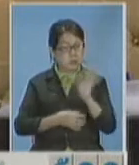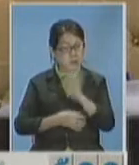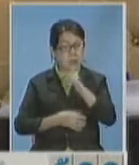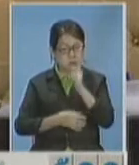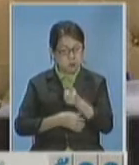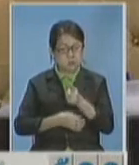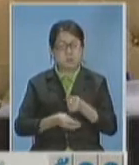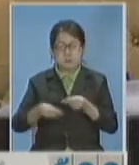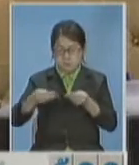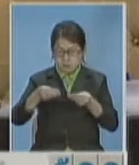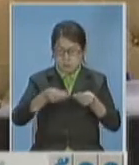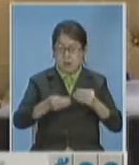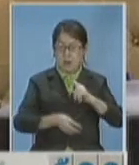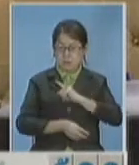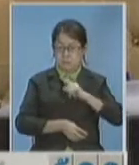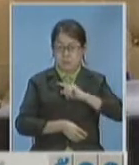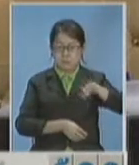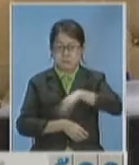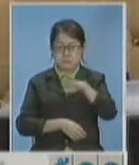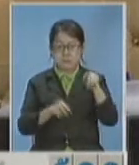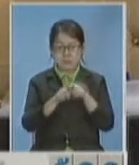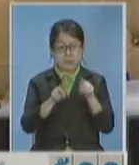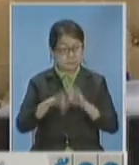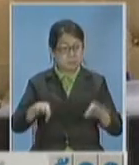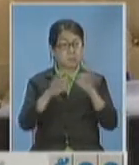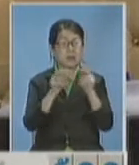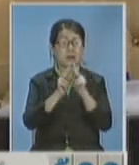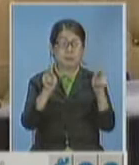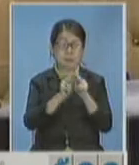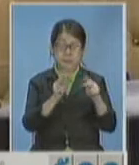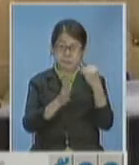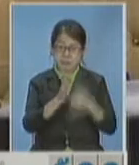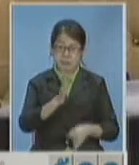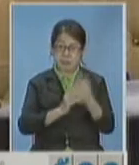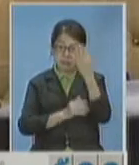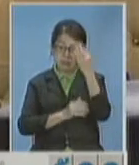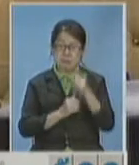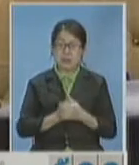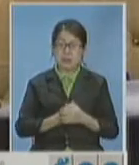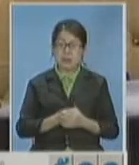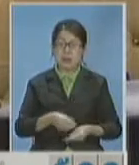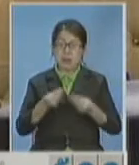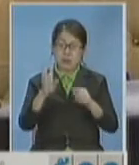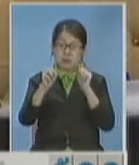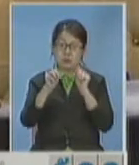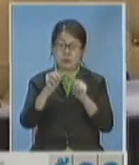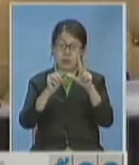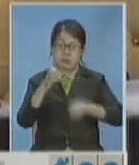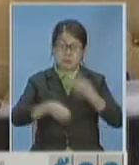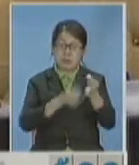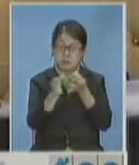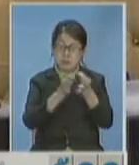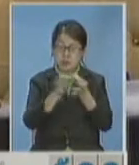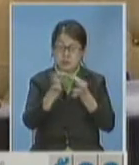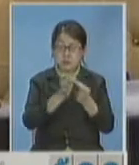ร่วมกันโดยเฉพาะกรรมาธิการครับที่ยอมให้มีการสงวนความเห็นในมาตรา3เนี่ยขณะที่ยอมให้สงวนความเห็น